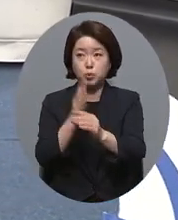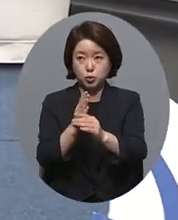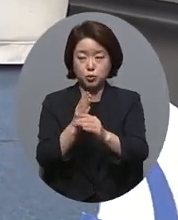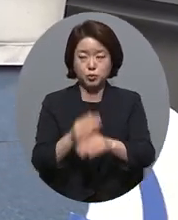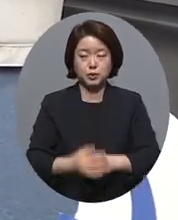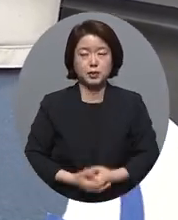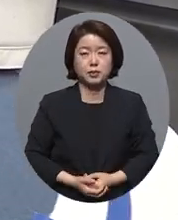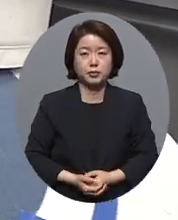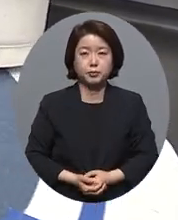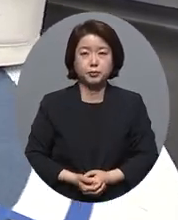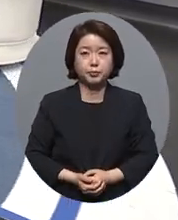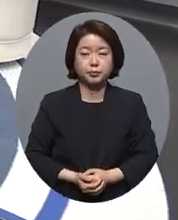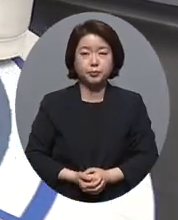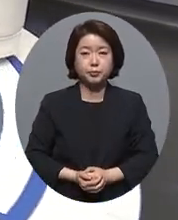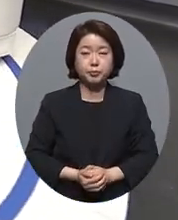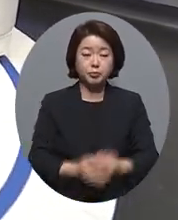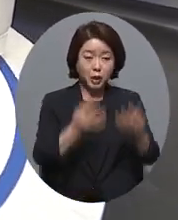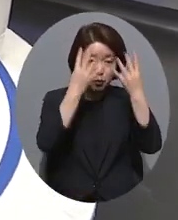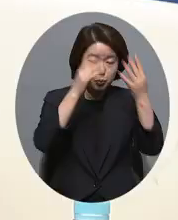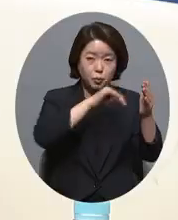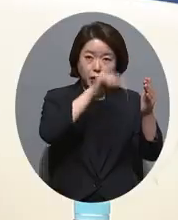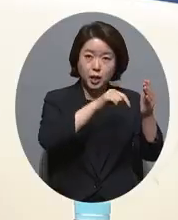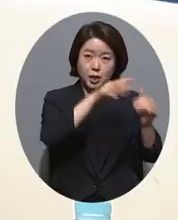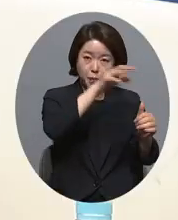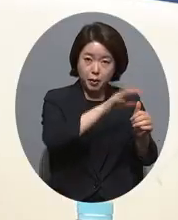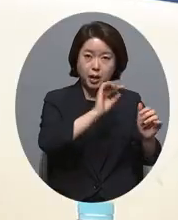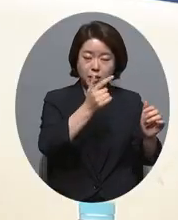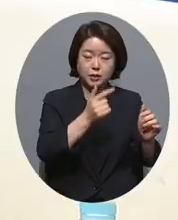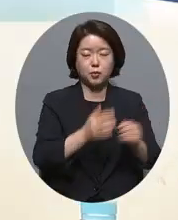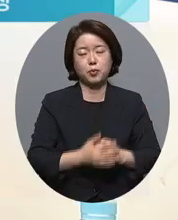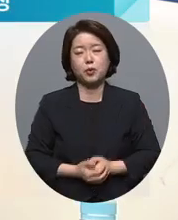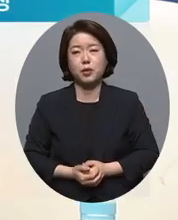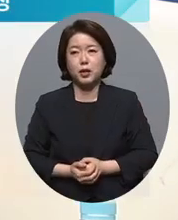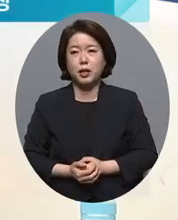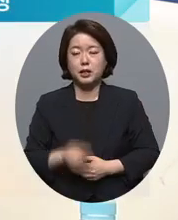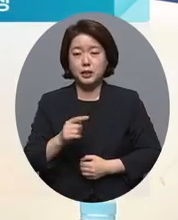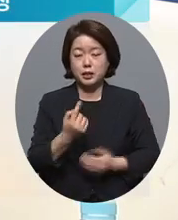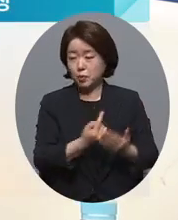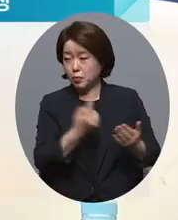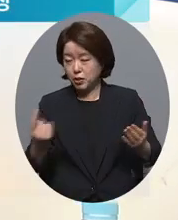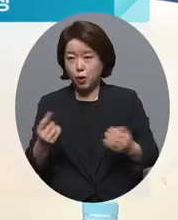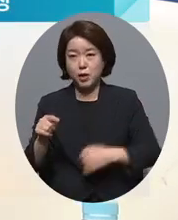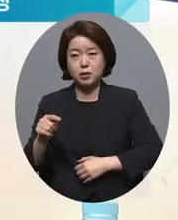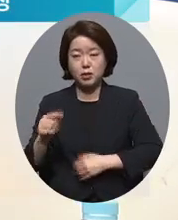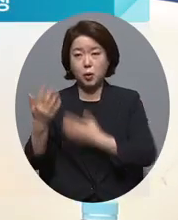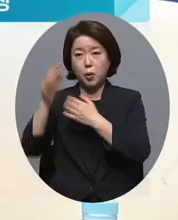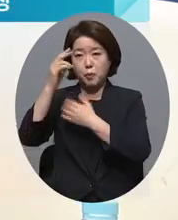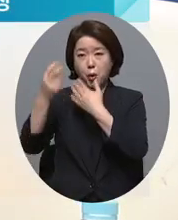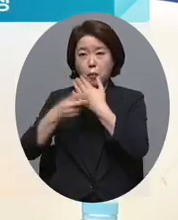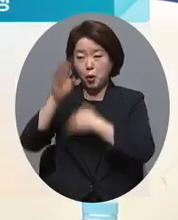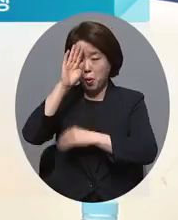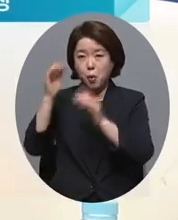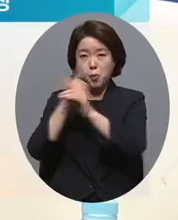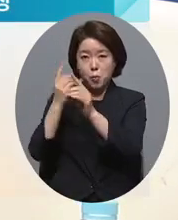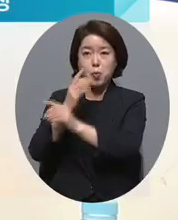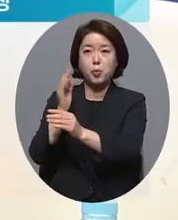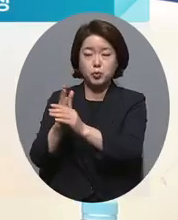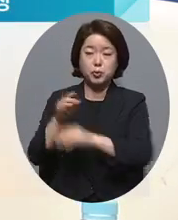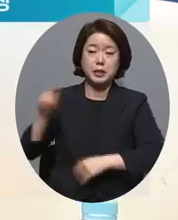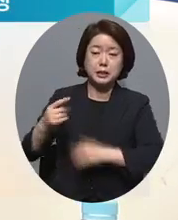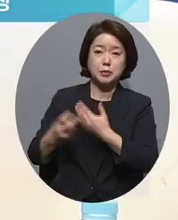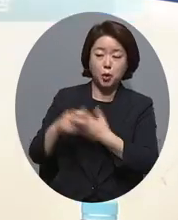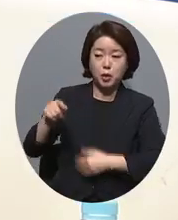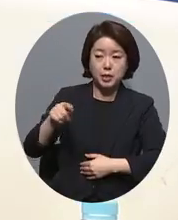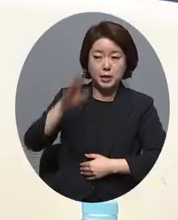그 구치소에 있는게 아니란 말이에요 나와서 치료를 받고 있는데 아마 그 병원에서